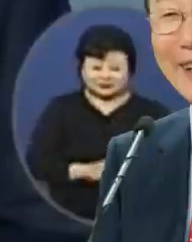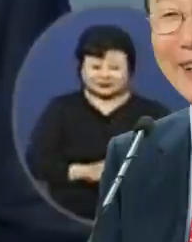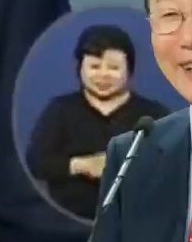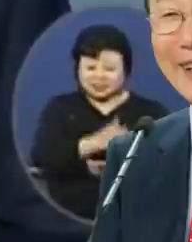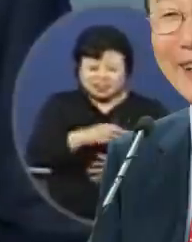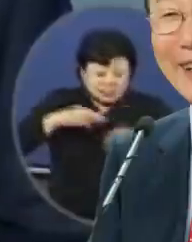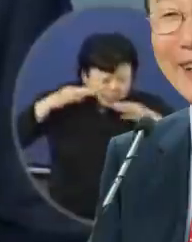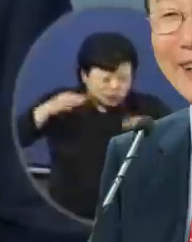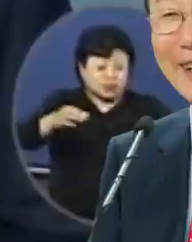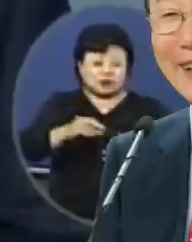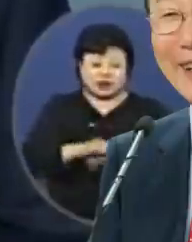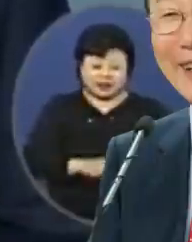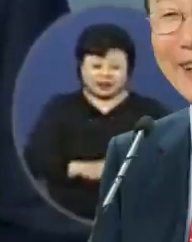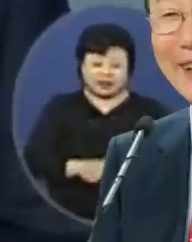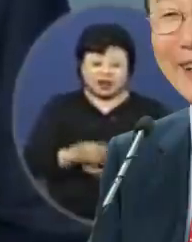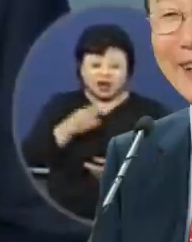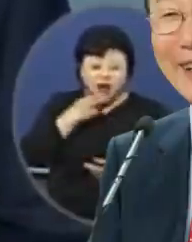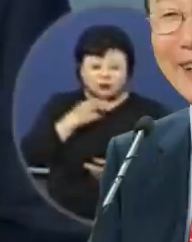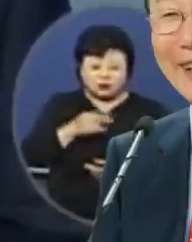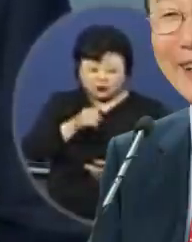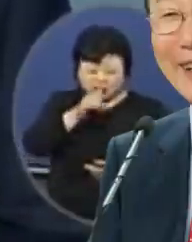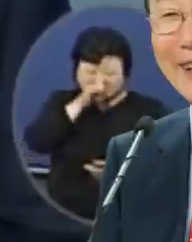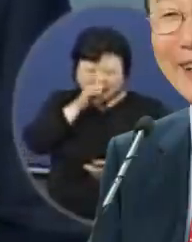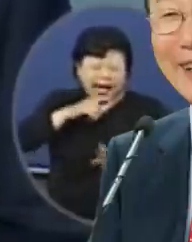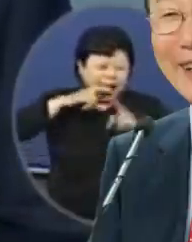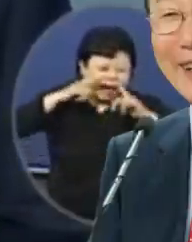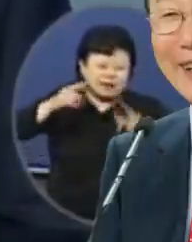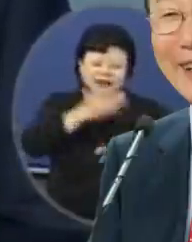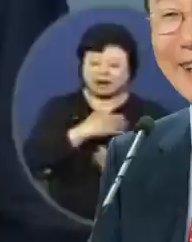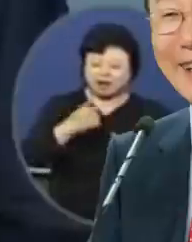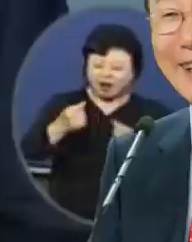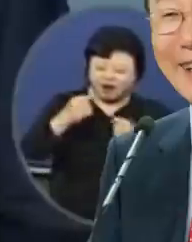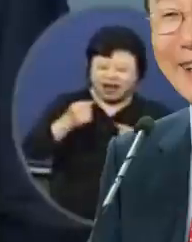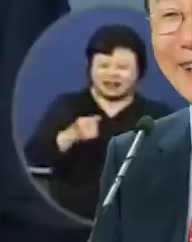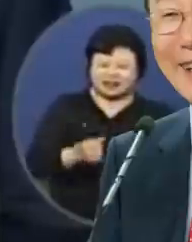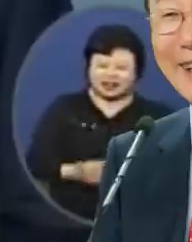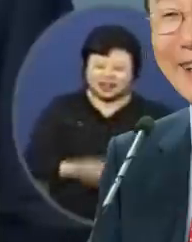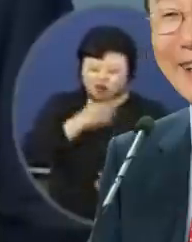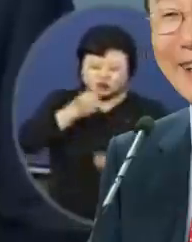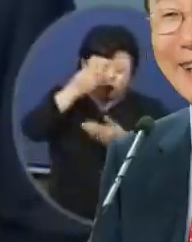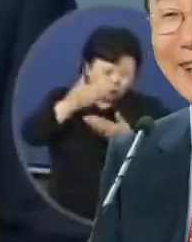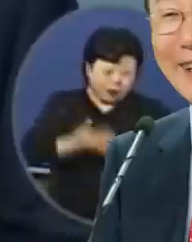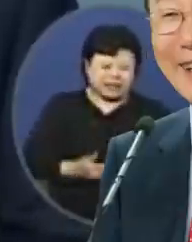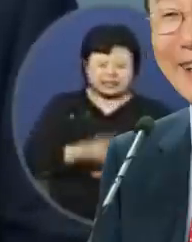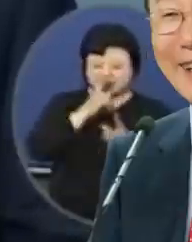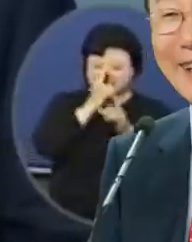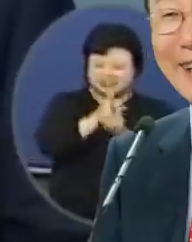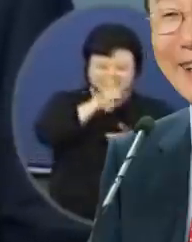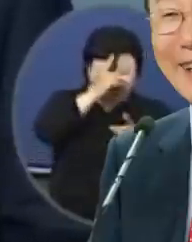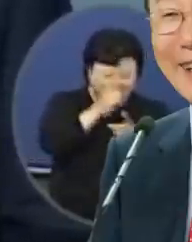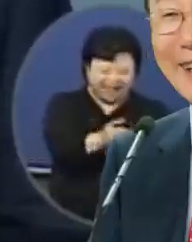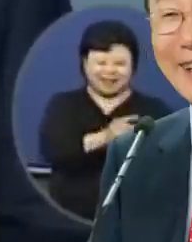큰 소리 쳐. 없는 것을 있는 것 같이 나는 건강하다. 나는 축복받았다. 나는 승리한다.